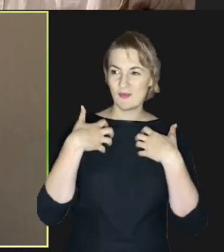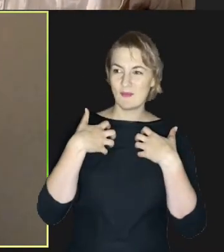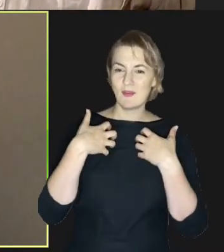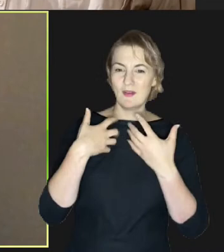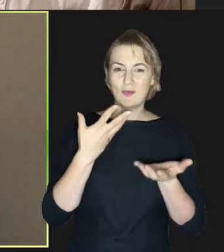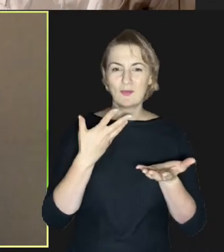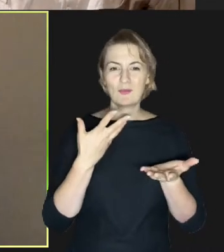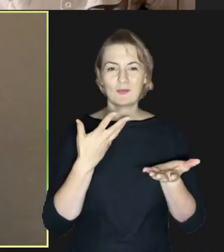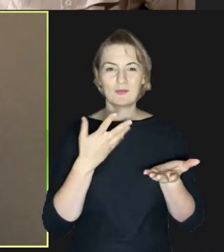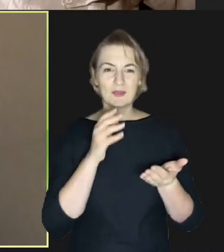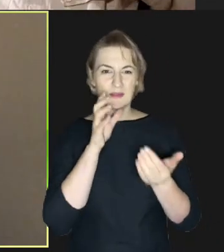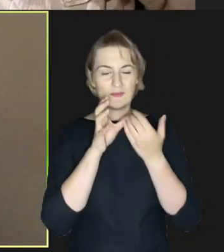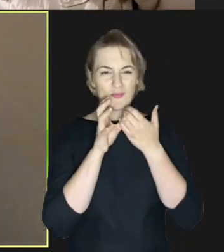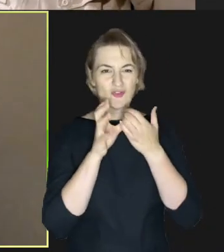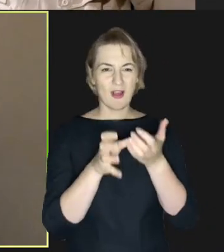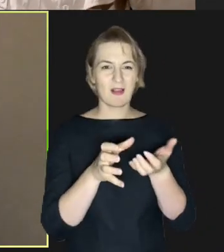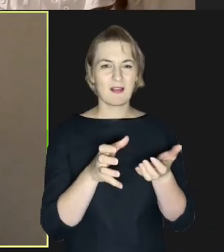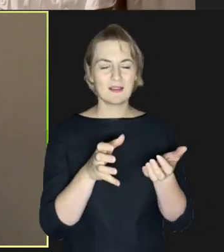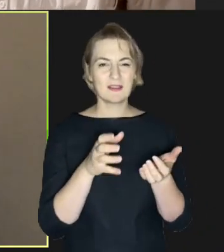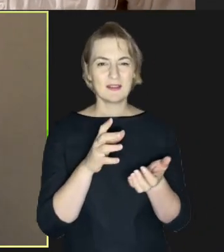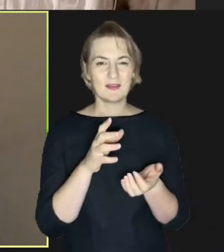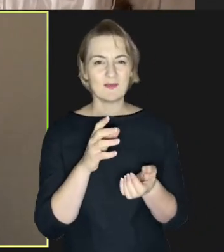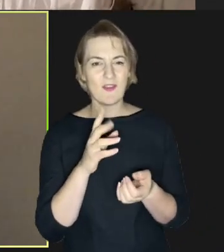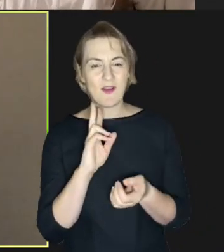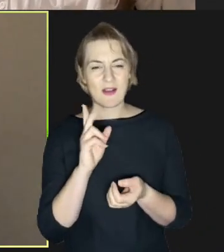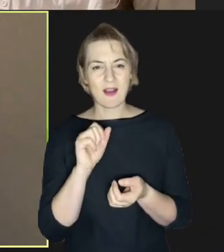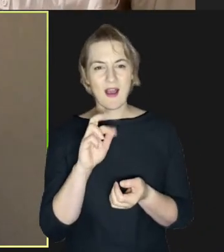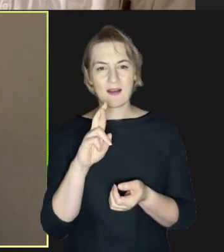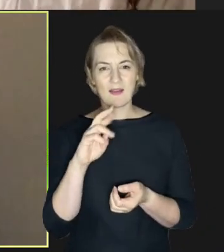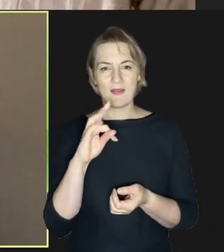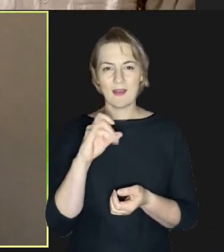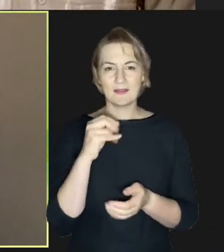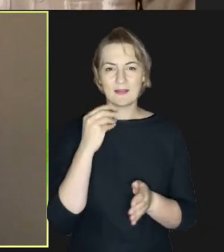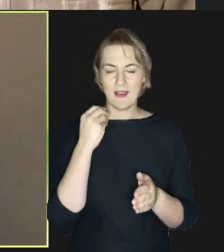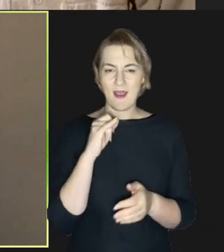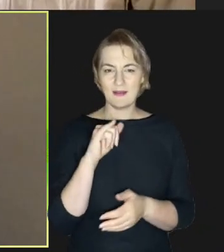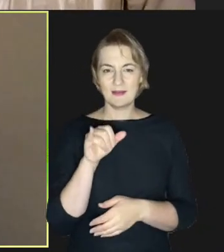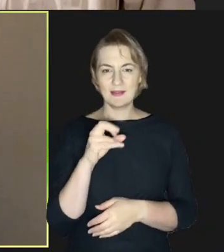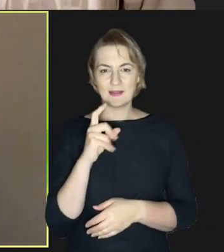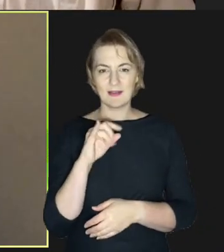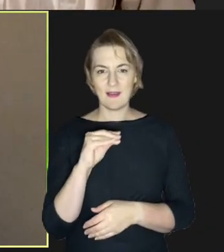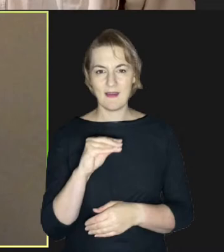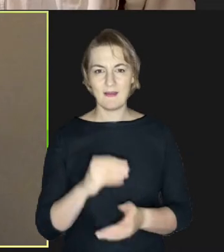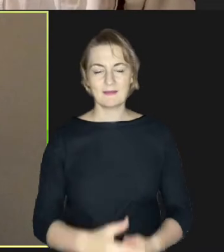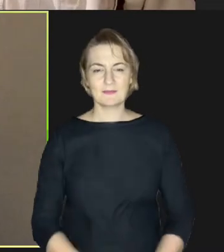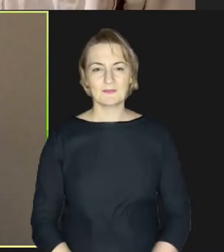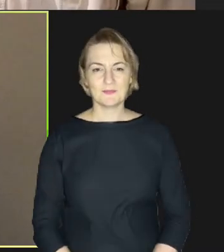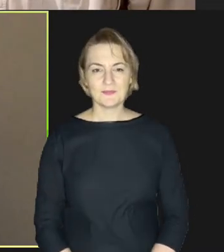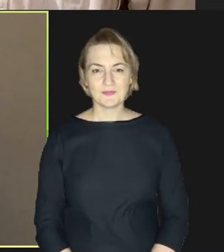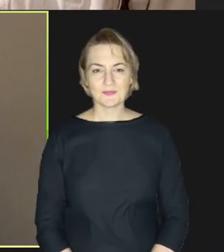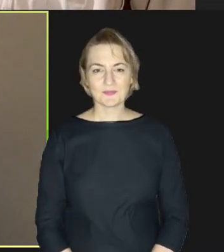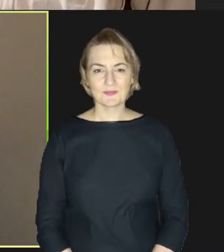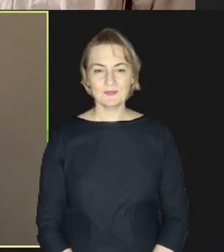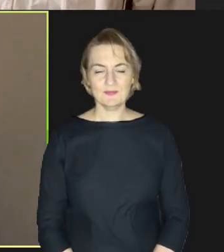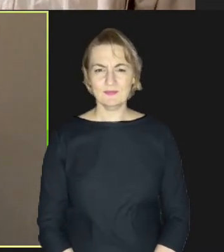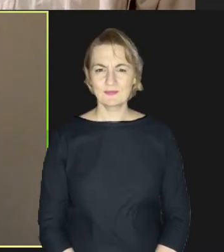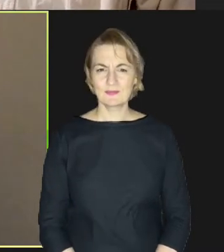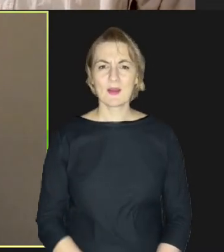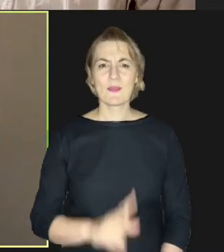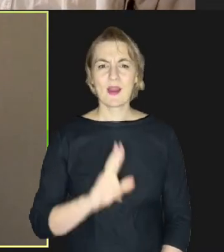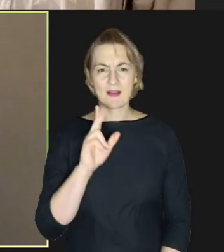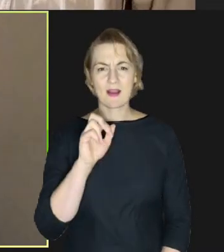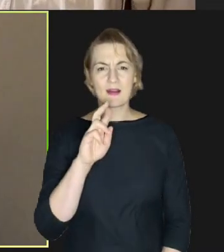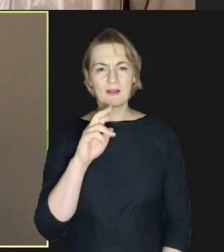tak? Czyli no, jeśli Kartezjusz skądinąd no, niesłychanie wrażliwy